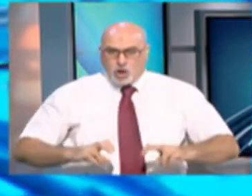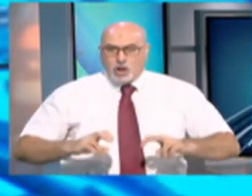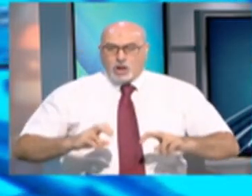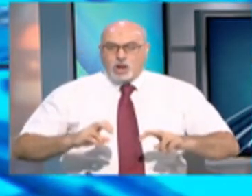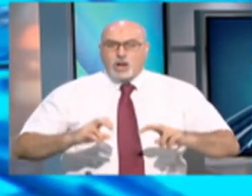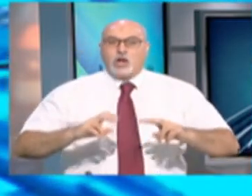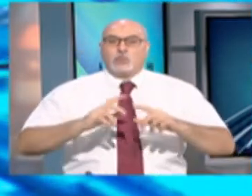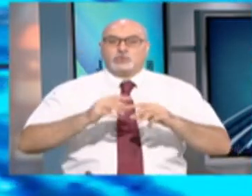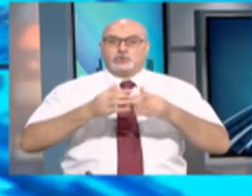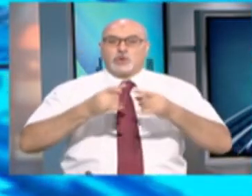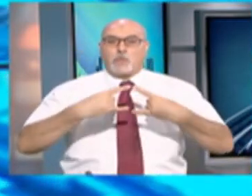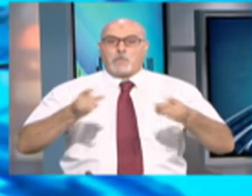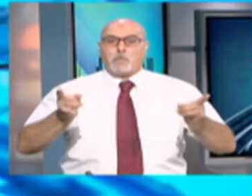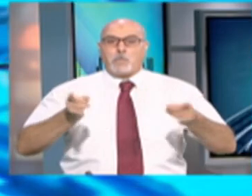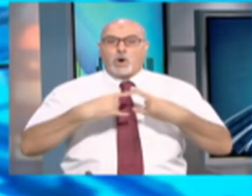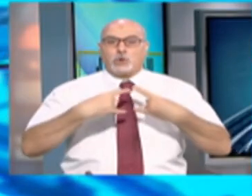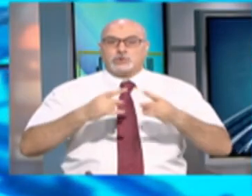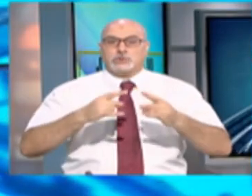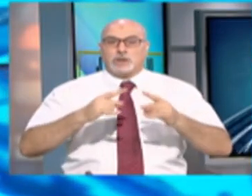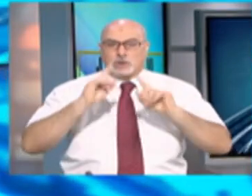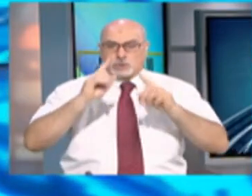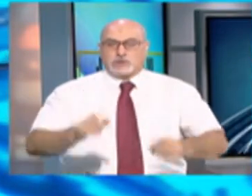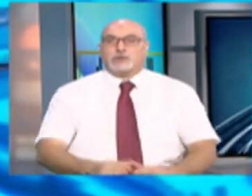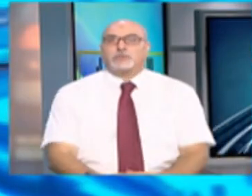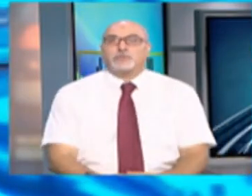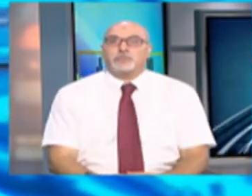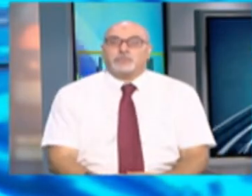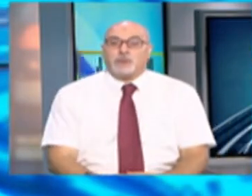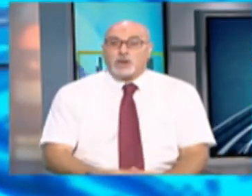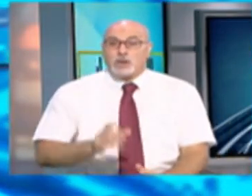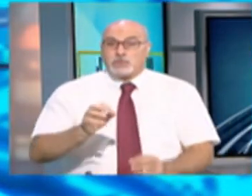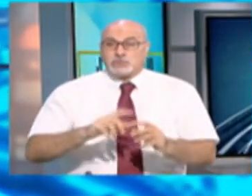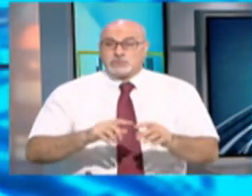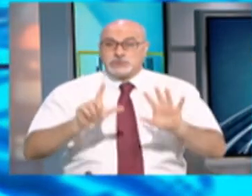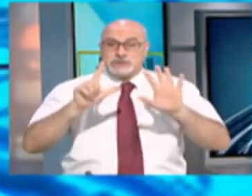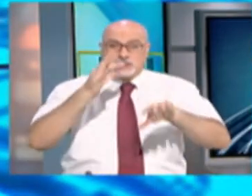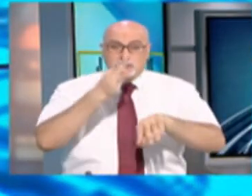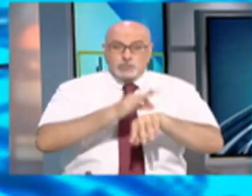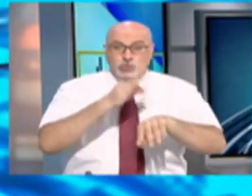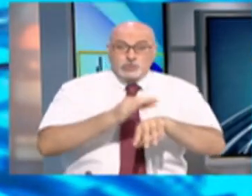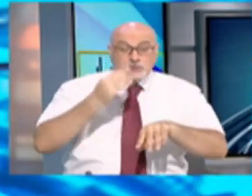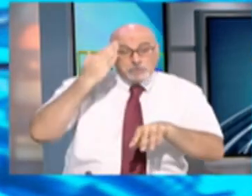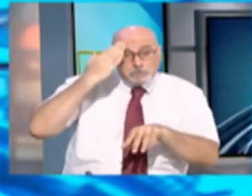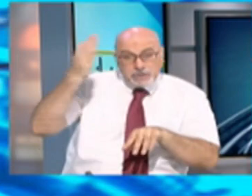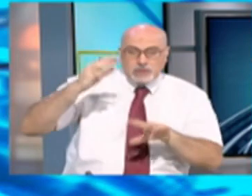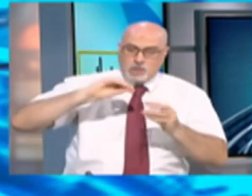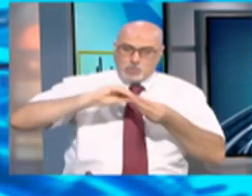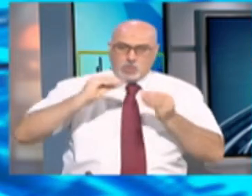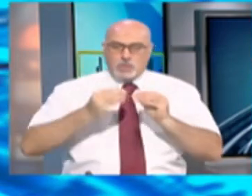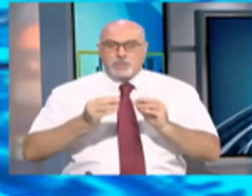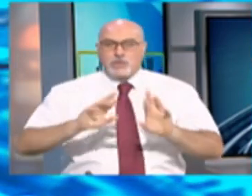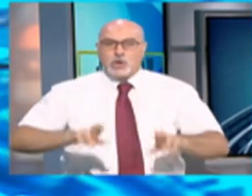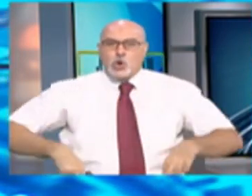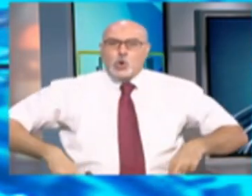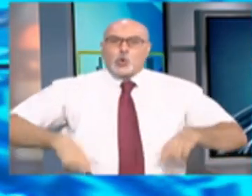إلكترونية، فيما تستغرق مدة إخلائه من الجمهور 7 دقائق، ويسمح الطريق الوطني